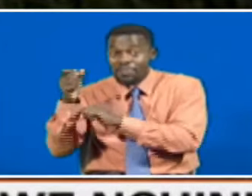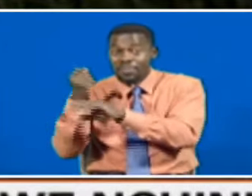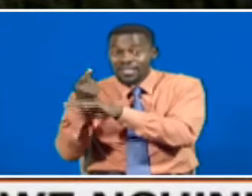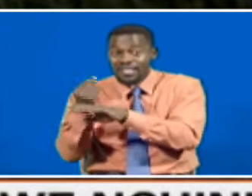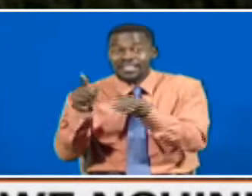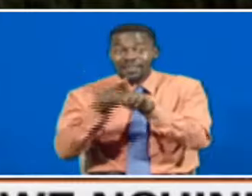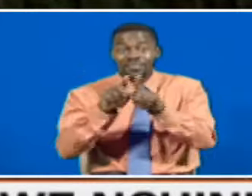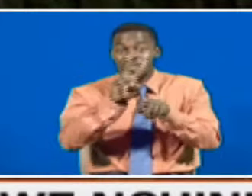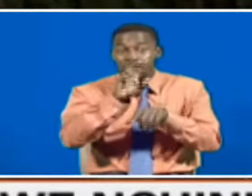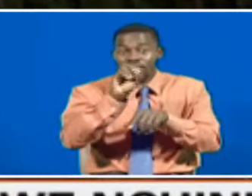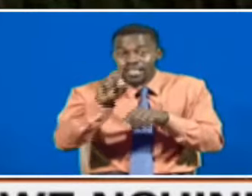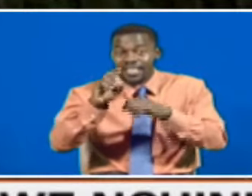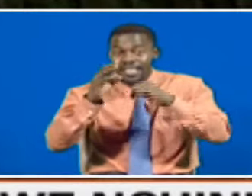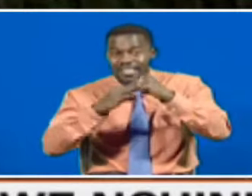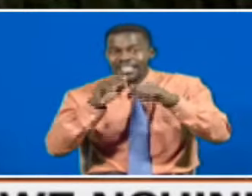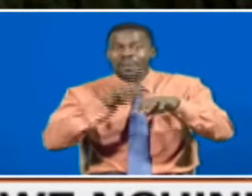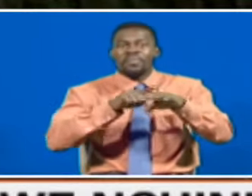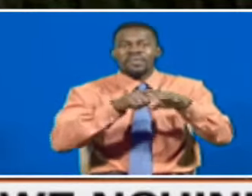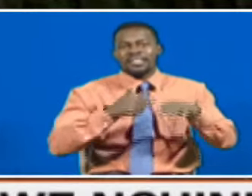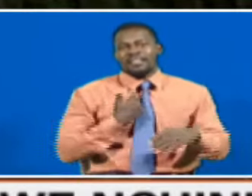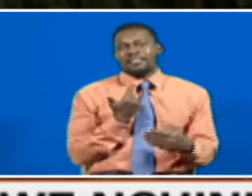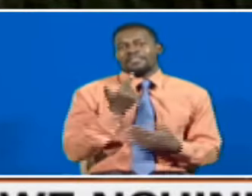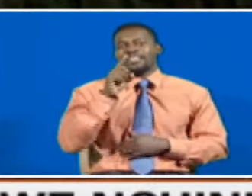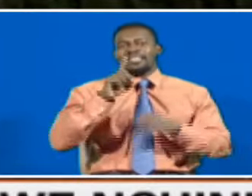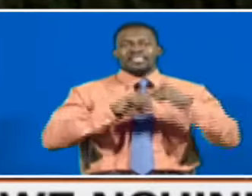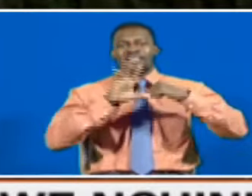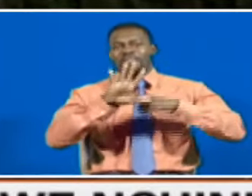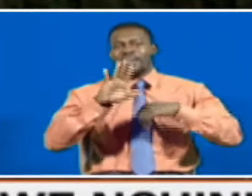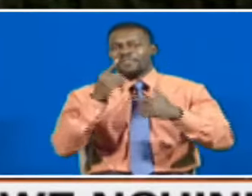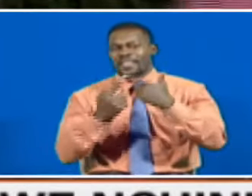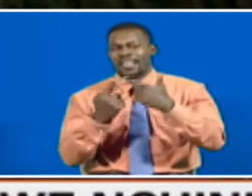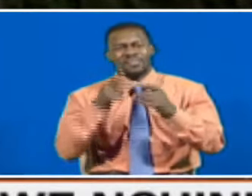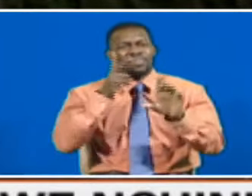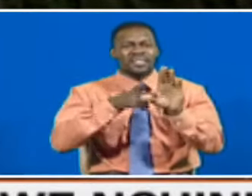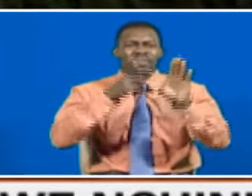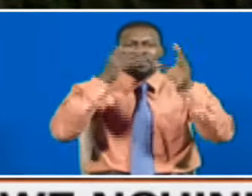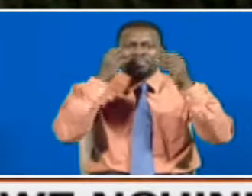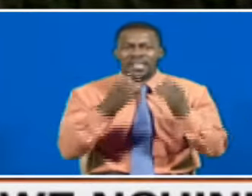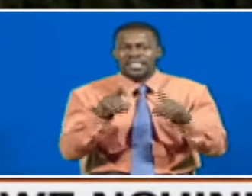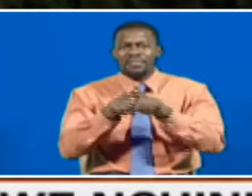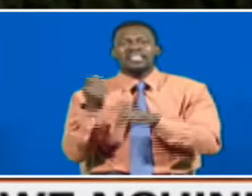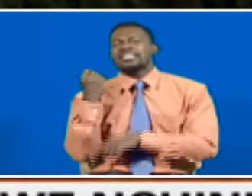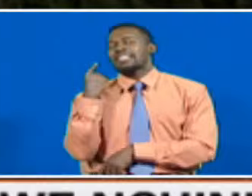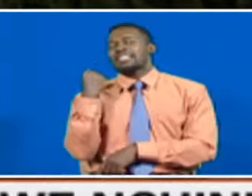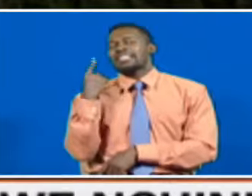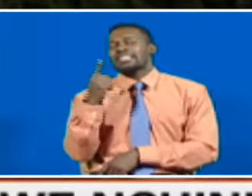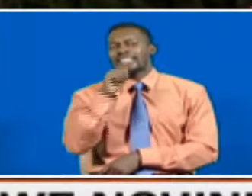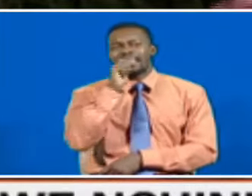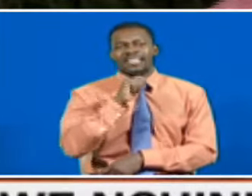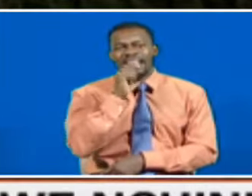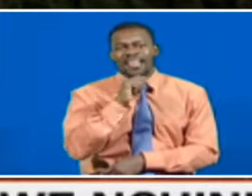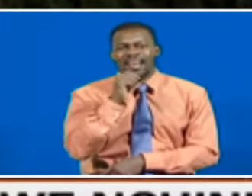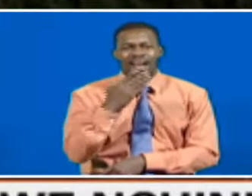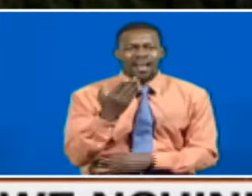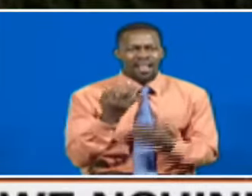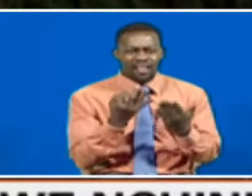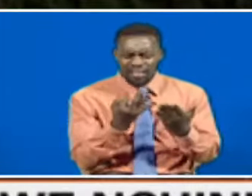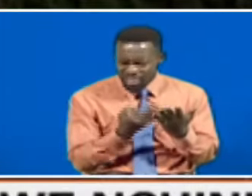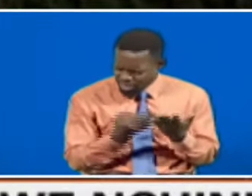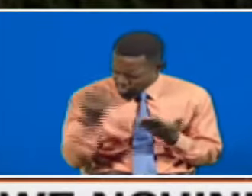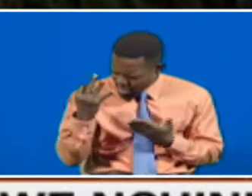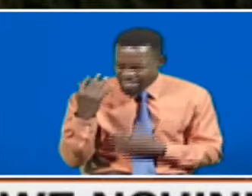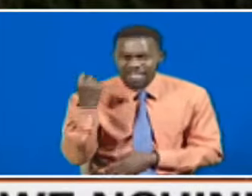nikiwa na umri wa miaka 65. Kwa hivyo nimeshiriki mbio zote, na juzi nimetoka Tanzania wiki tatu